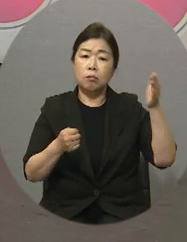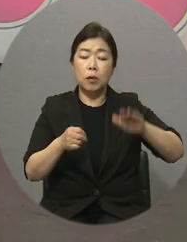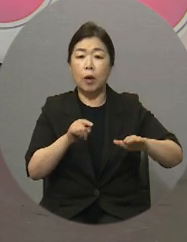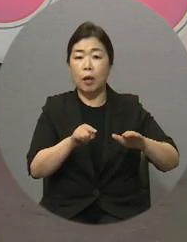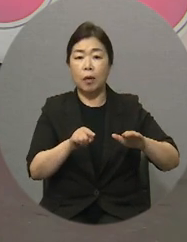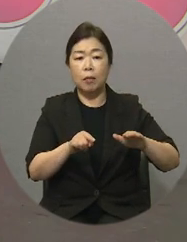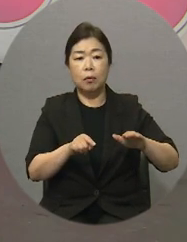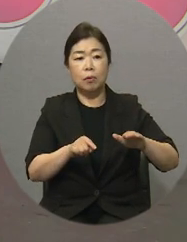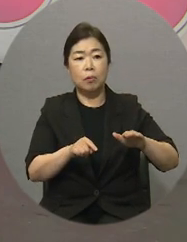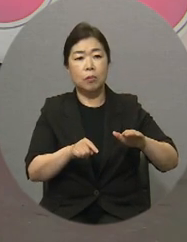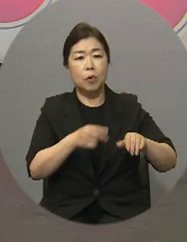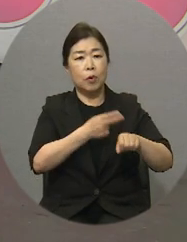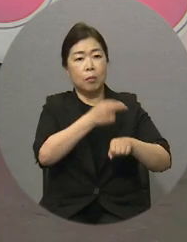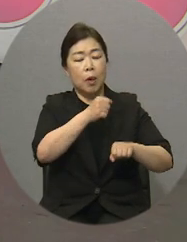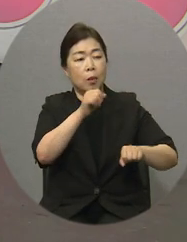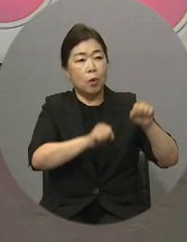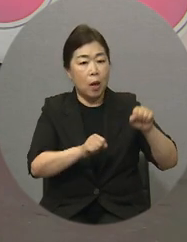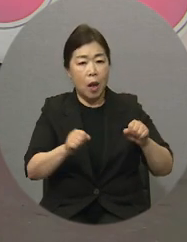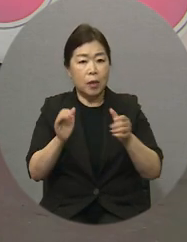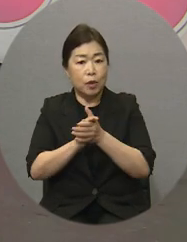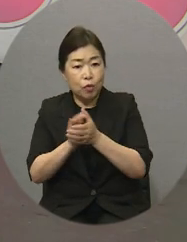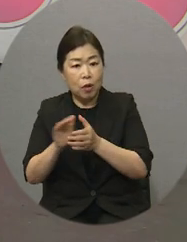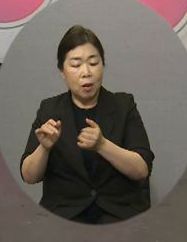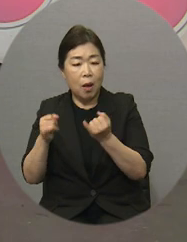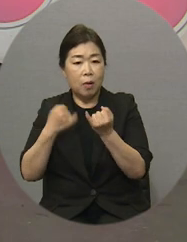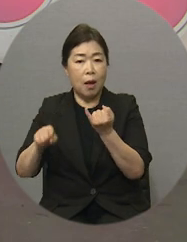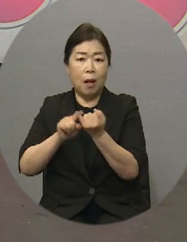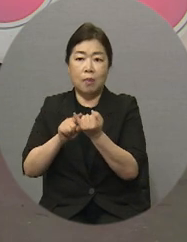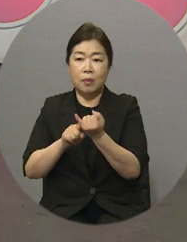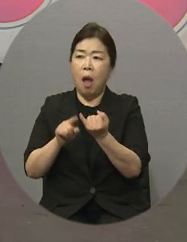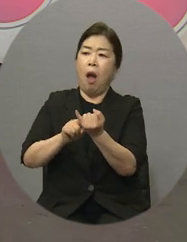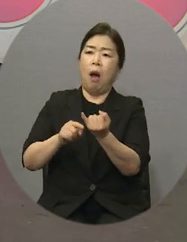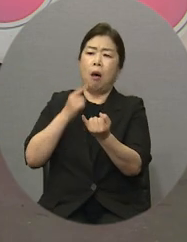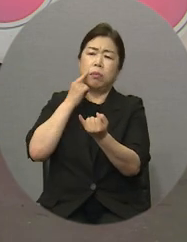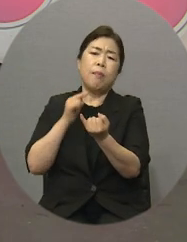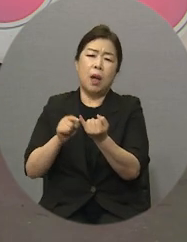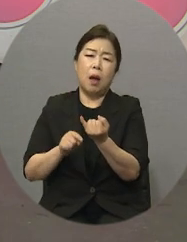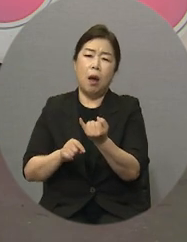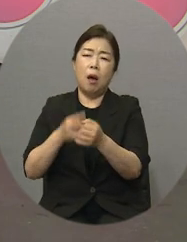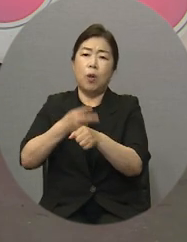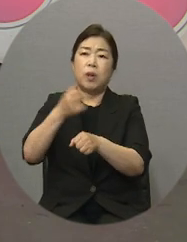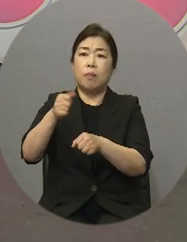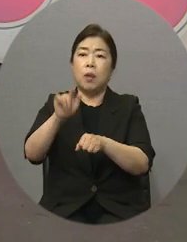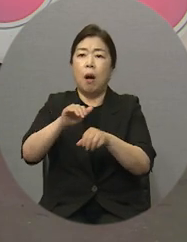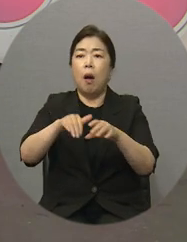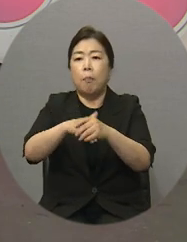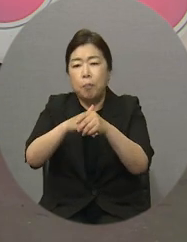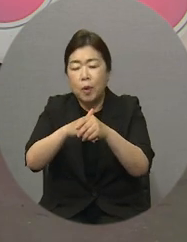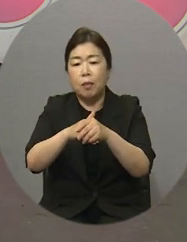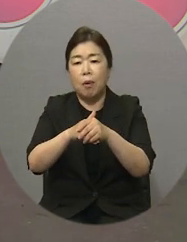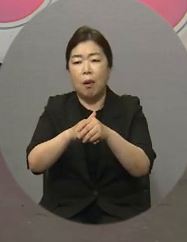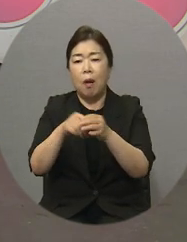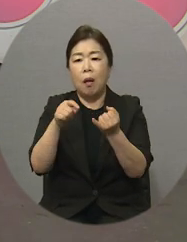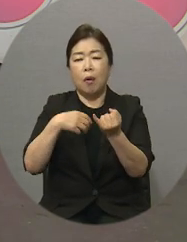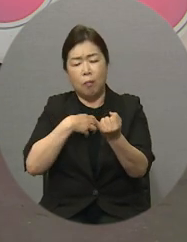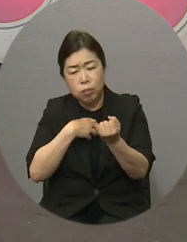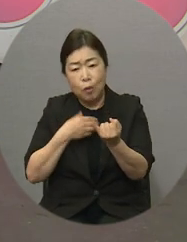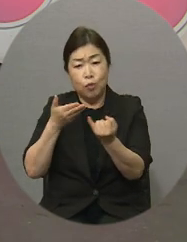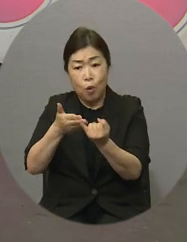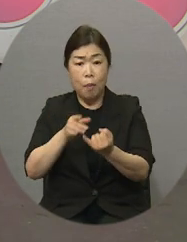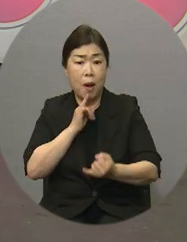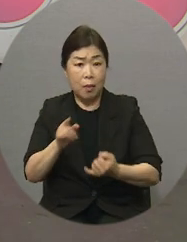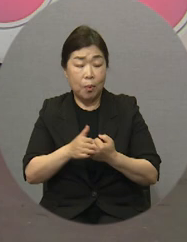이 선생님의 행동에 친구들은 딸 아이를 아주 부러운 듯 바라보면서 우와 하고 감탄사를 연발했다고